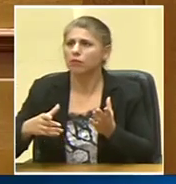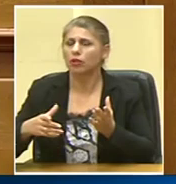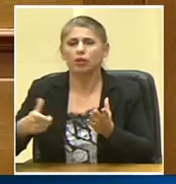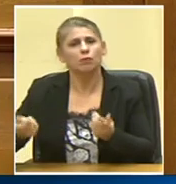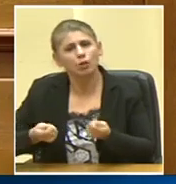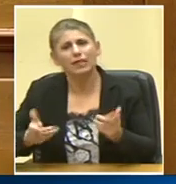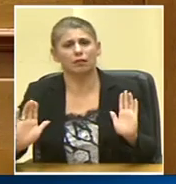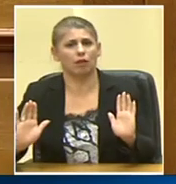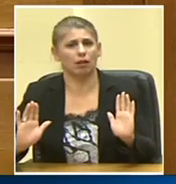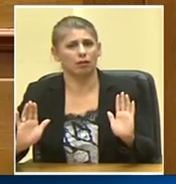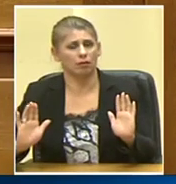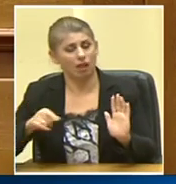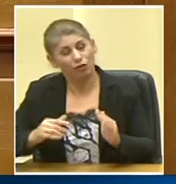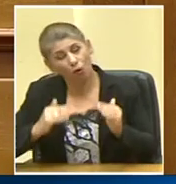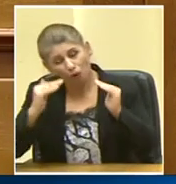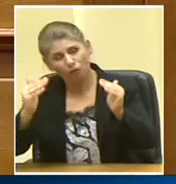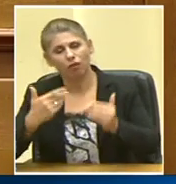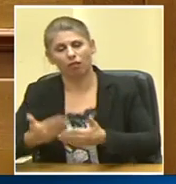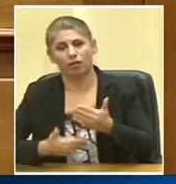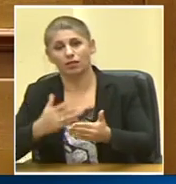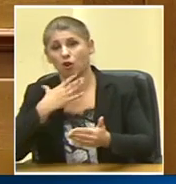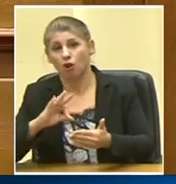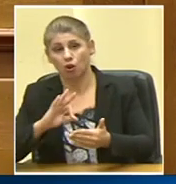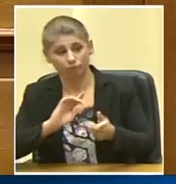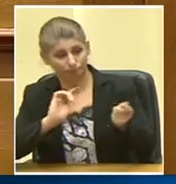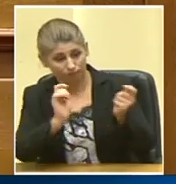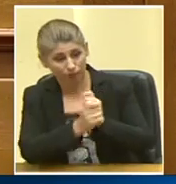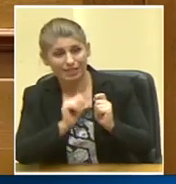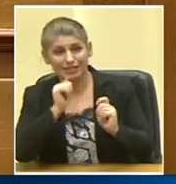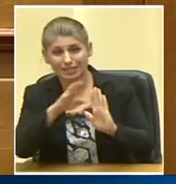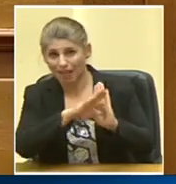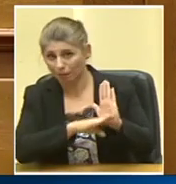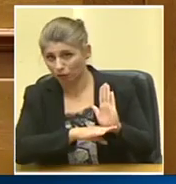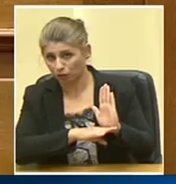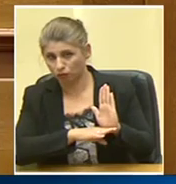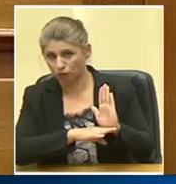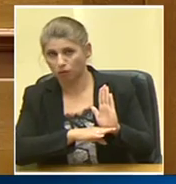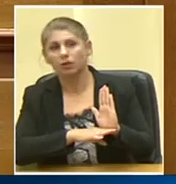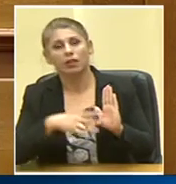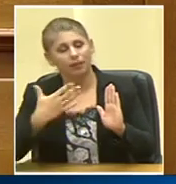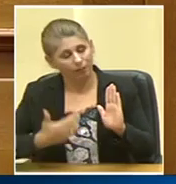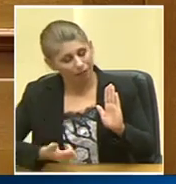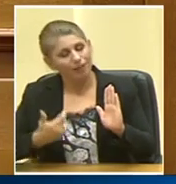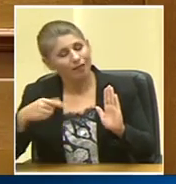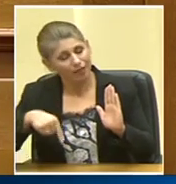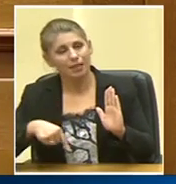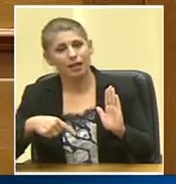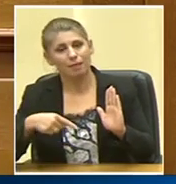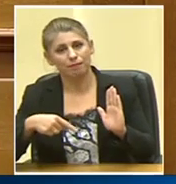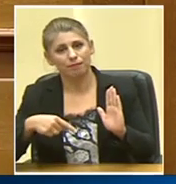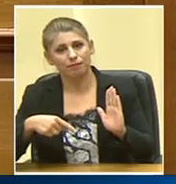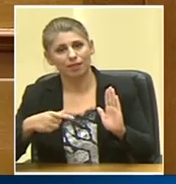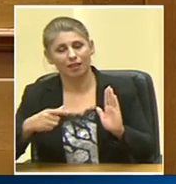λαμβάνει χώρα. Καθώς η αναθεώρηση του Συντάγματος αποτελεί, θα έλεγα,